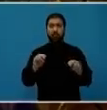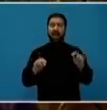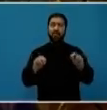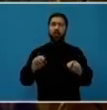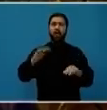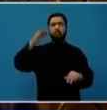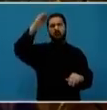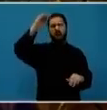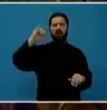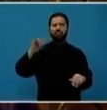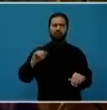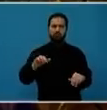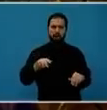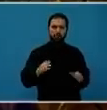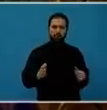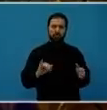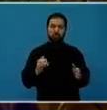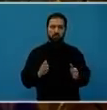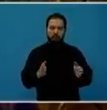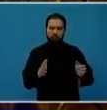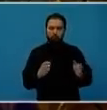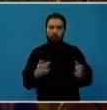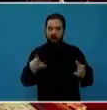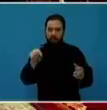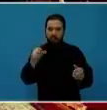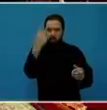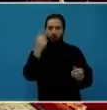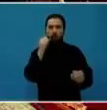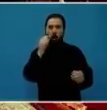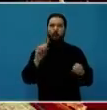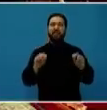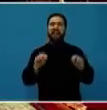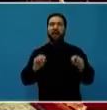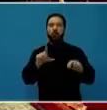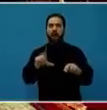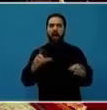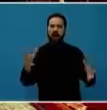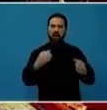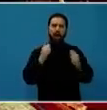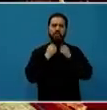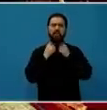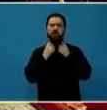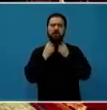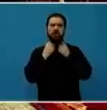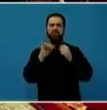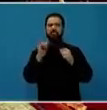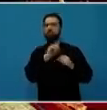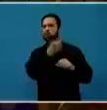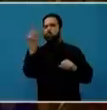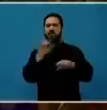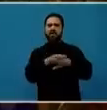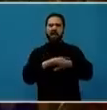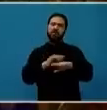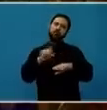în stradă și regăsește și el la rândul lui un datornic, pe care îl ia de gât și nu-l iartă, sigur, îl pune